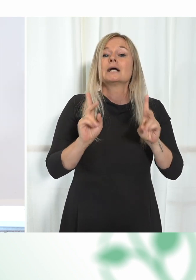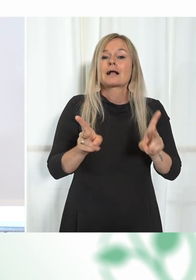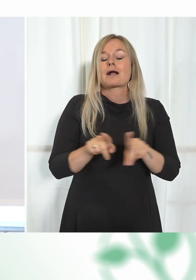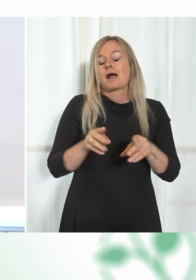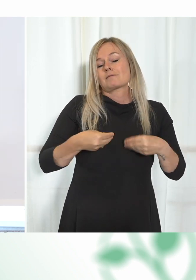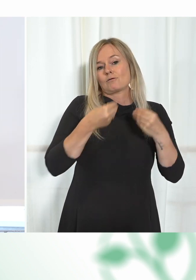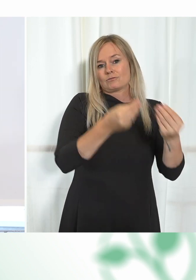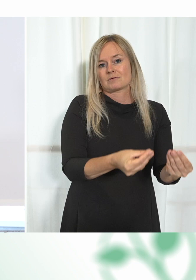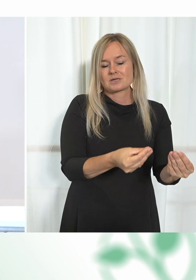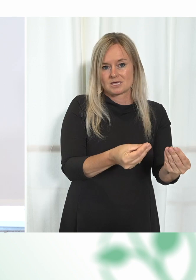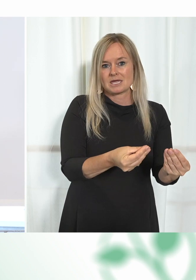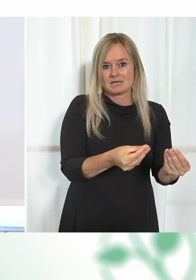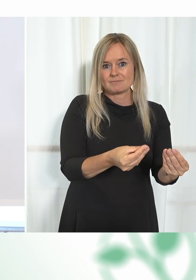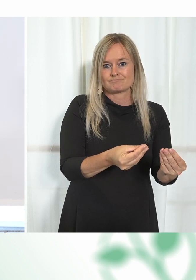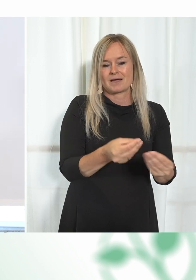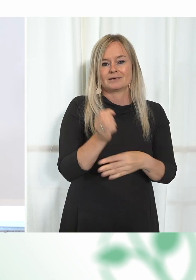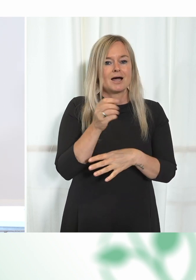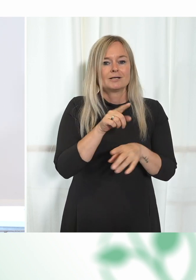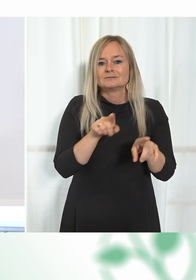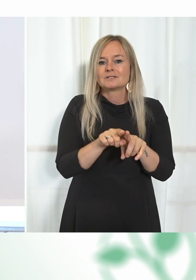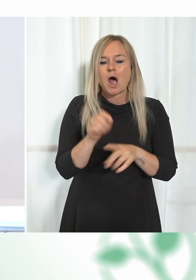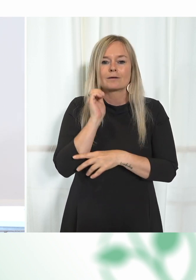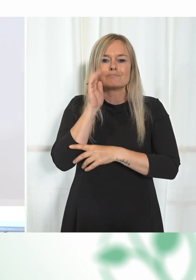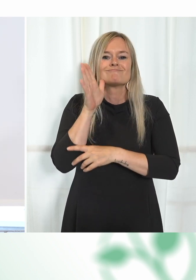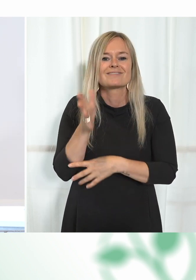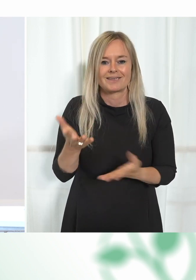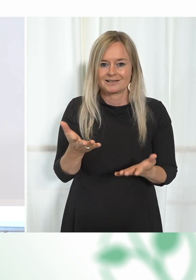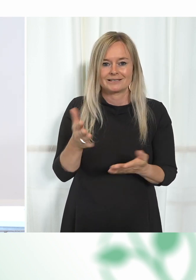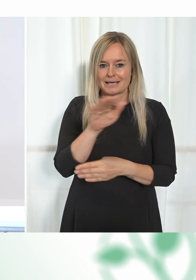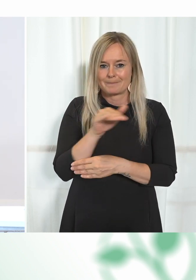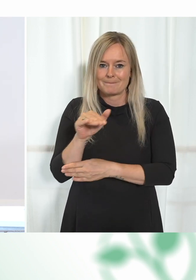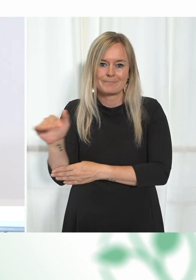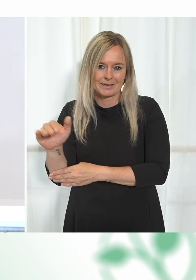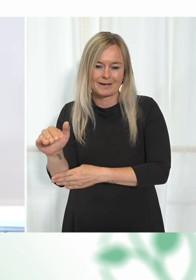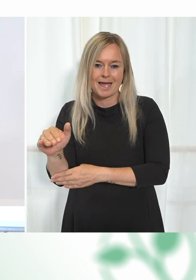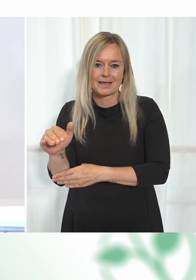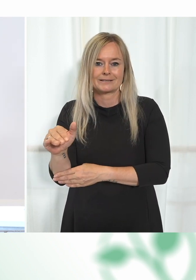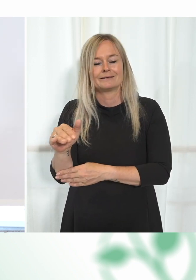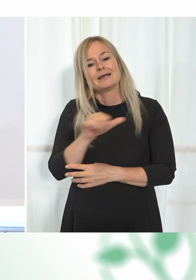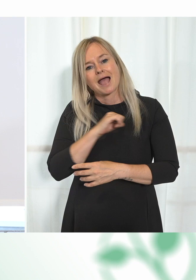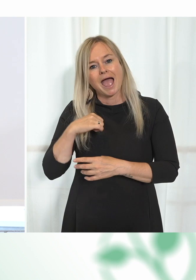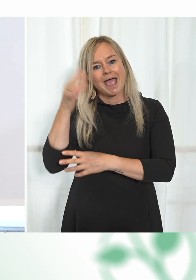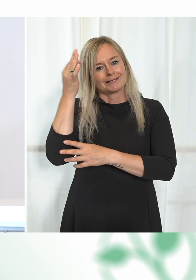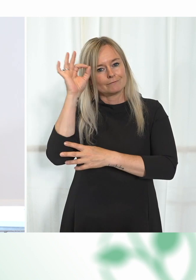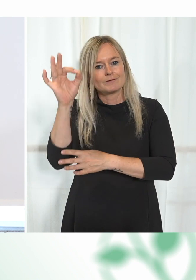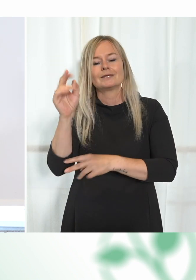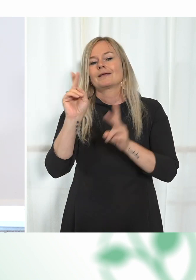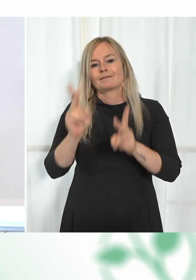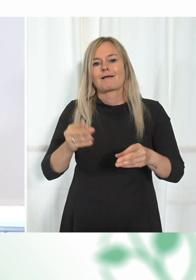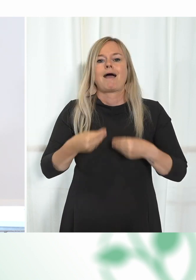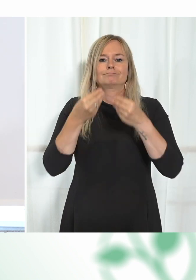im gesellschaftlichen Alltag, dass wir überall auch unsere Talente einsetzen können. Und Sie machen das möglich, indem Sie die Rahmenbedingungen dafür